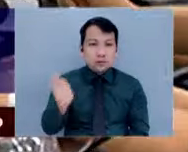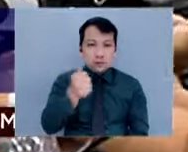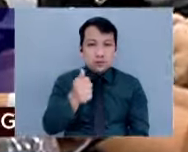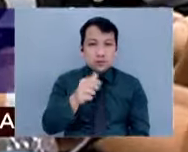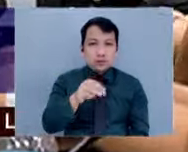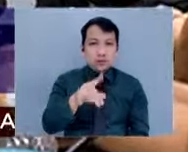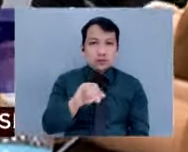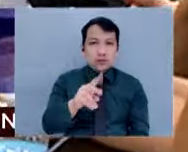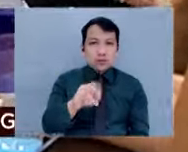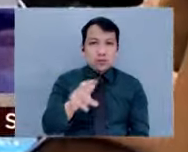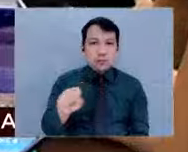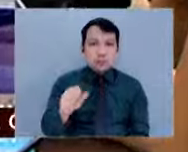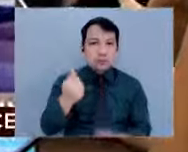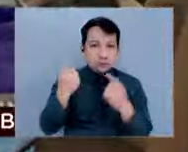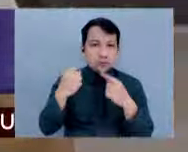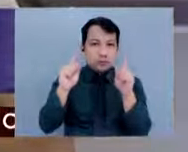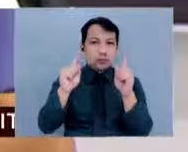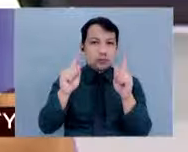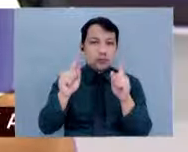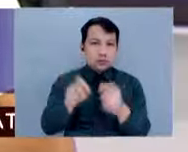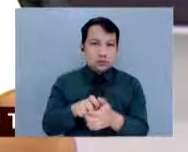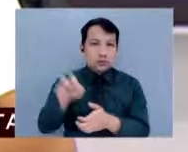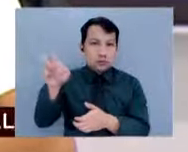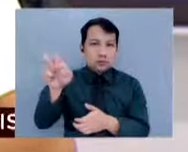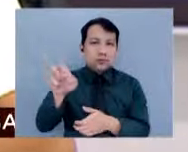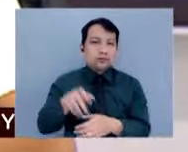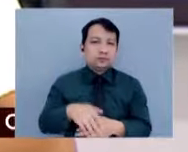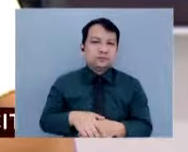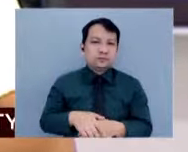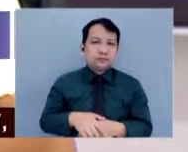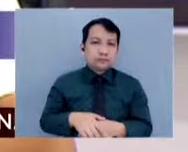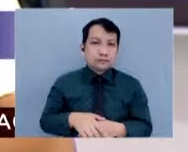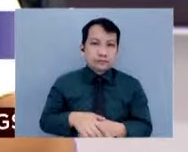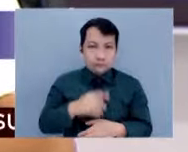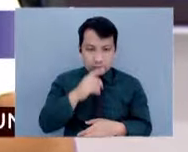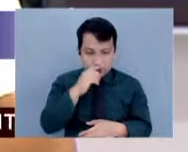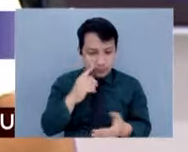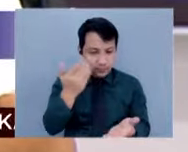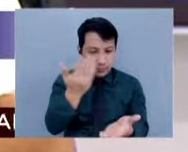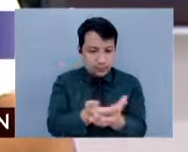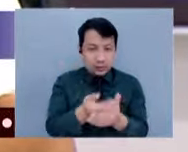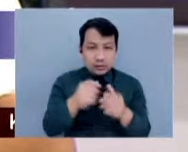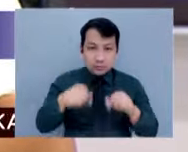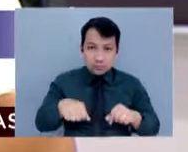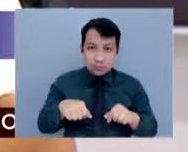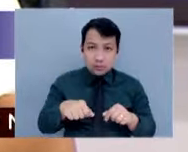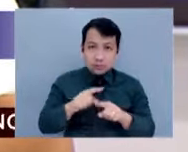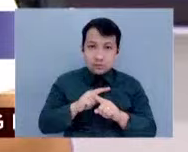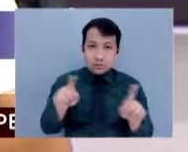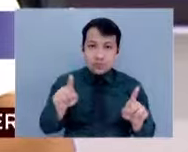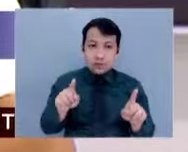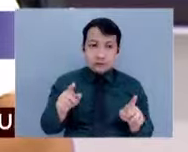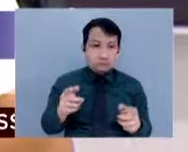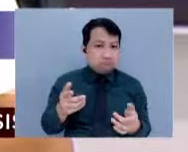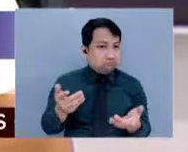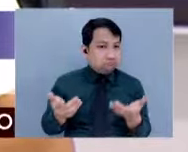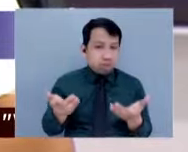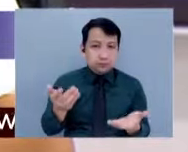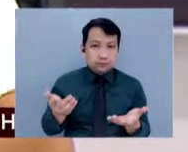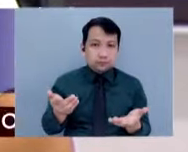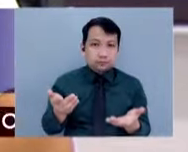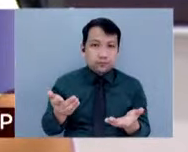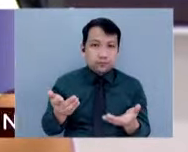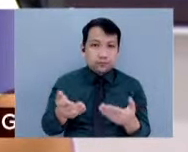na matagumpay ang kanilang biyahe. Kung hindi tayo dumating doon, baka hindi sila ganun